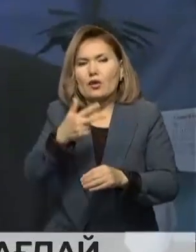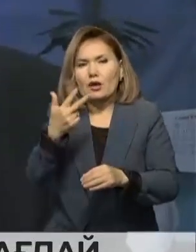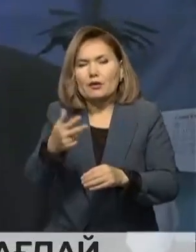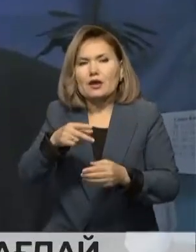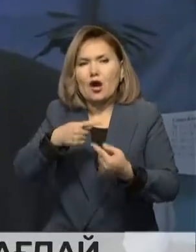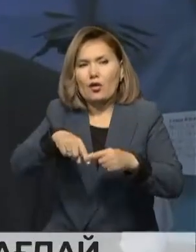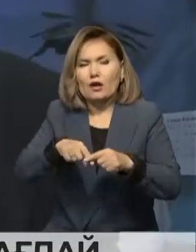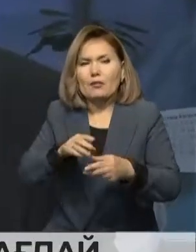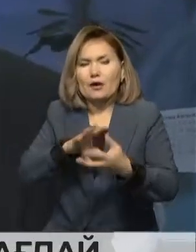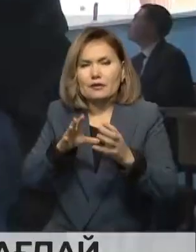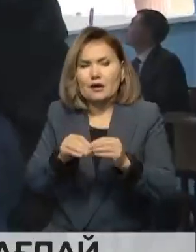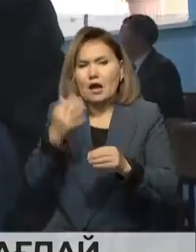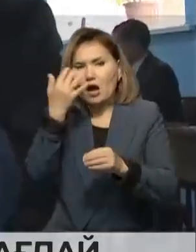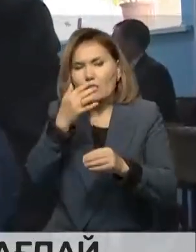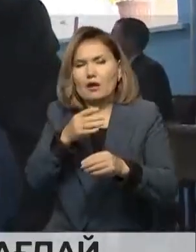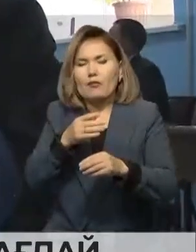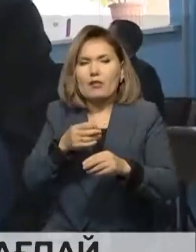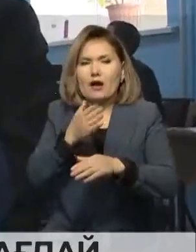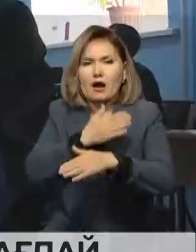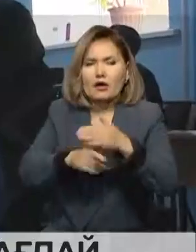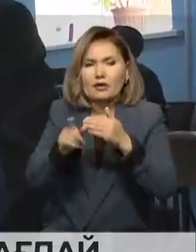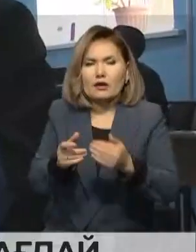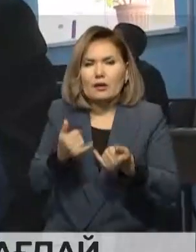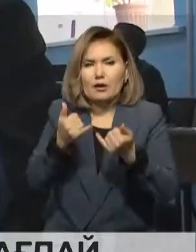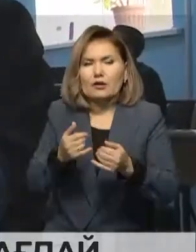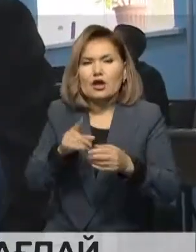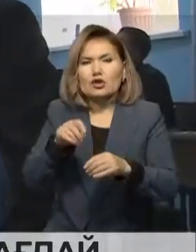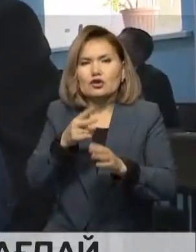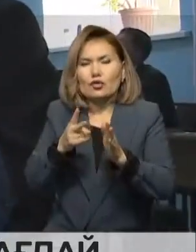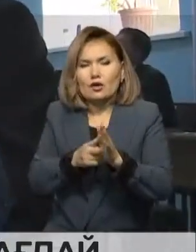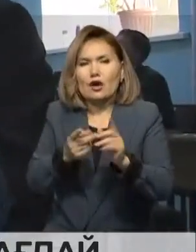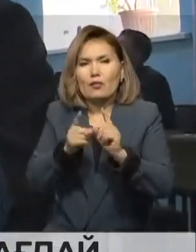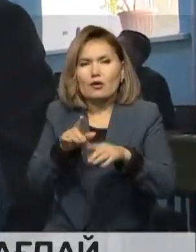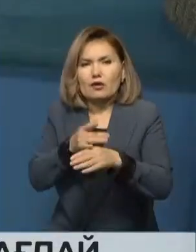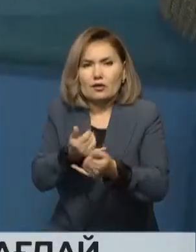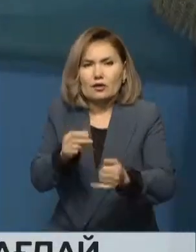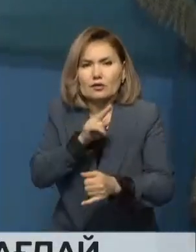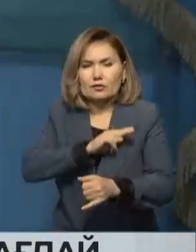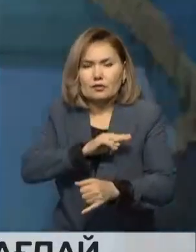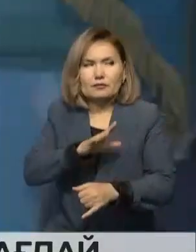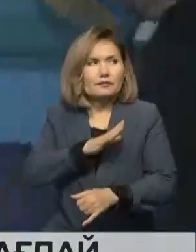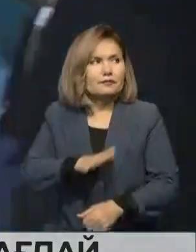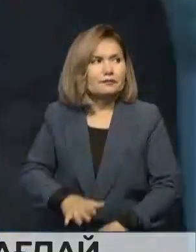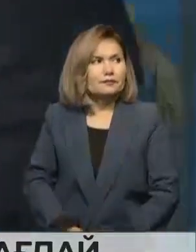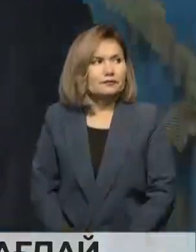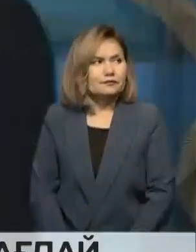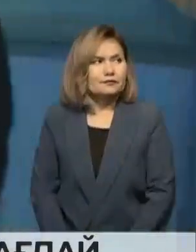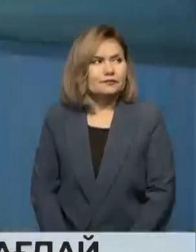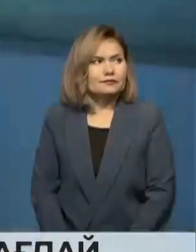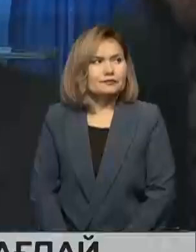33 учаскеде Брайль шрифті берілсе, 117 учаскеде суда ордармашы маман қызмет көрсетті.